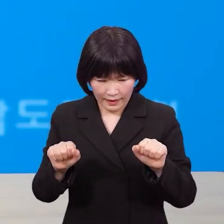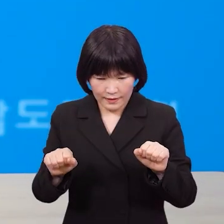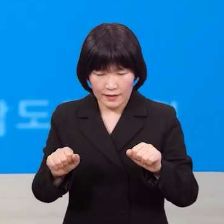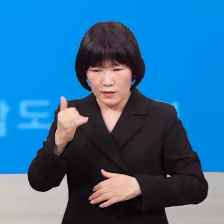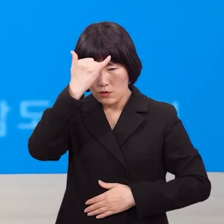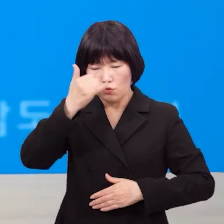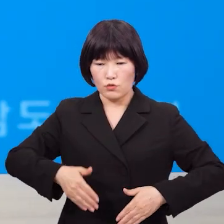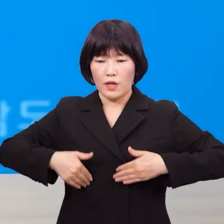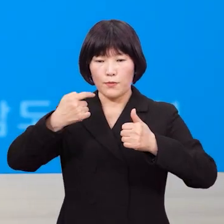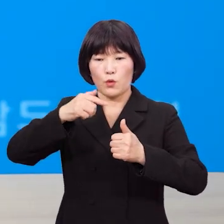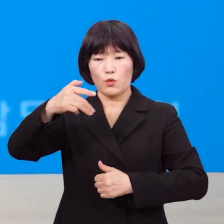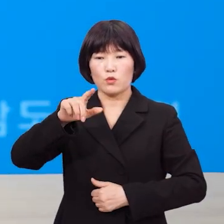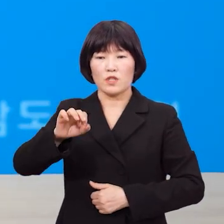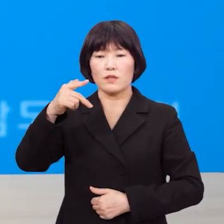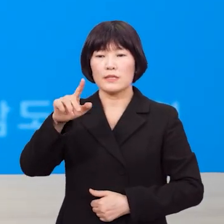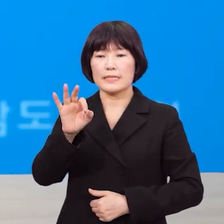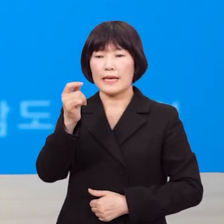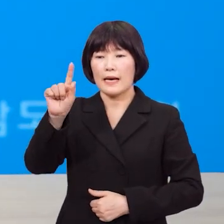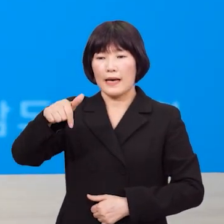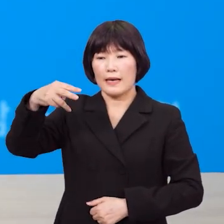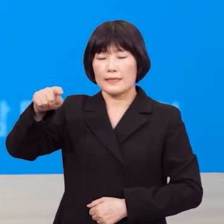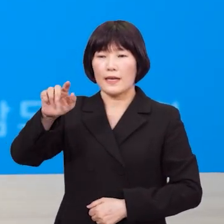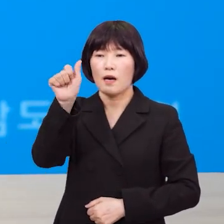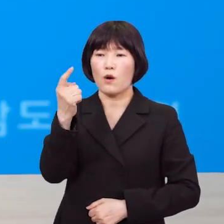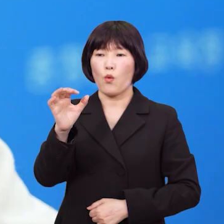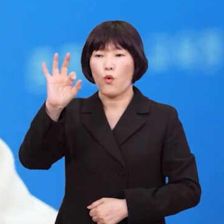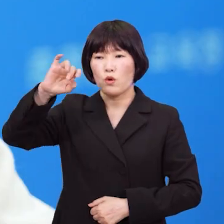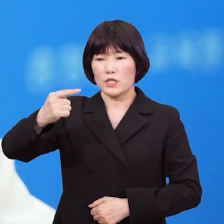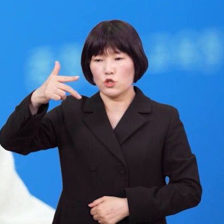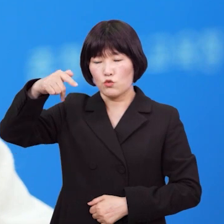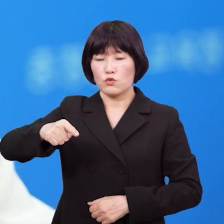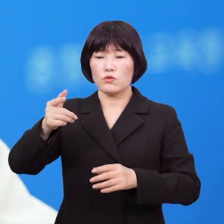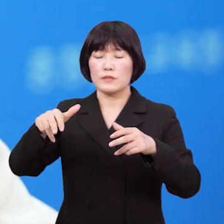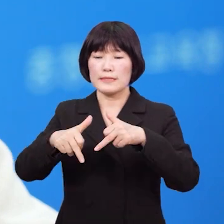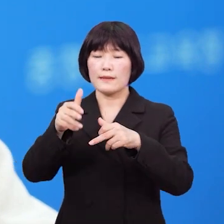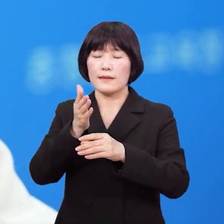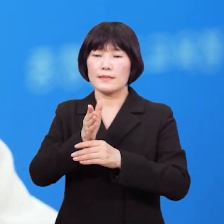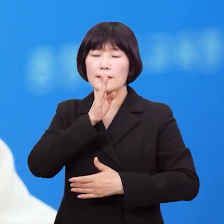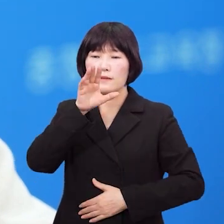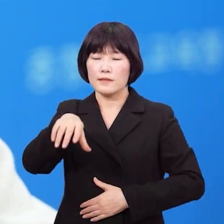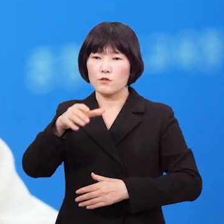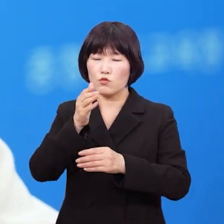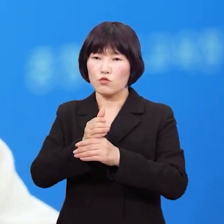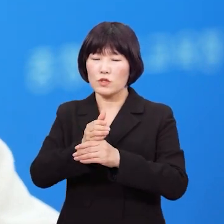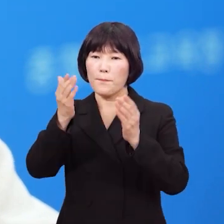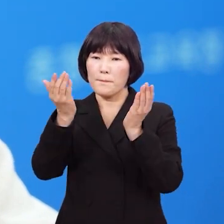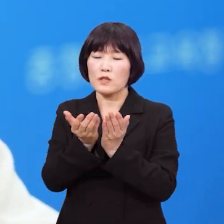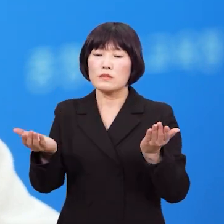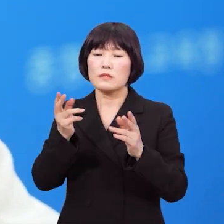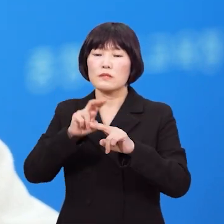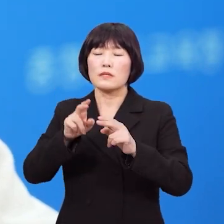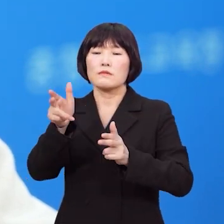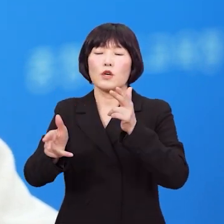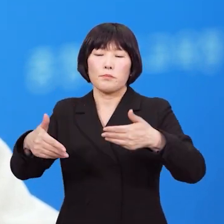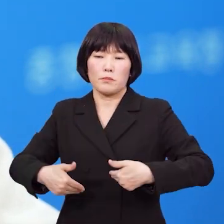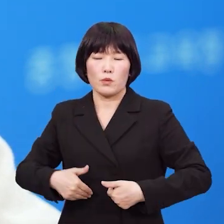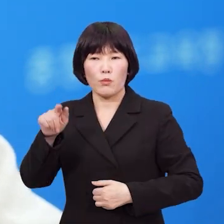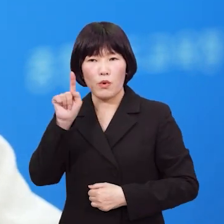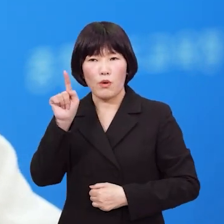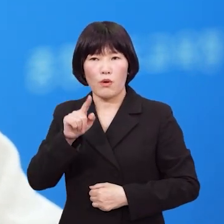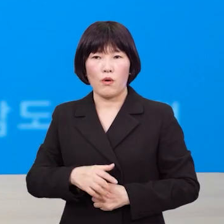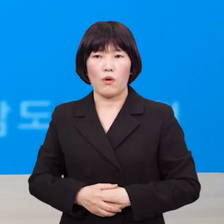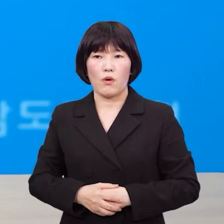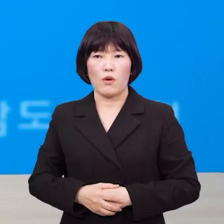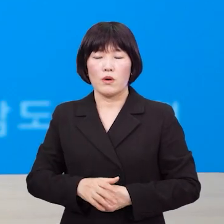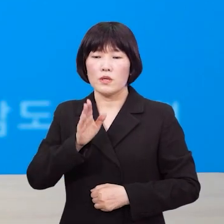네, 안녕하세요. 충남교육청 장학사 홍은주입니다. 장애학생 현장 중심 맞춤형 일자리 사업은 왜